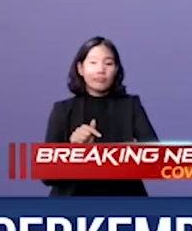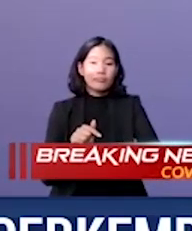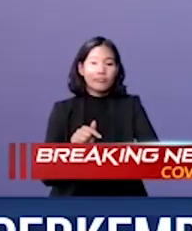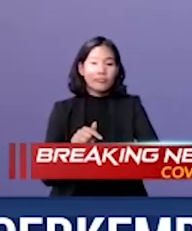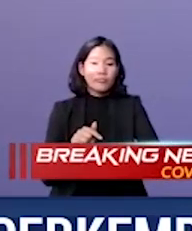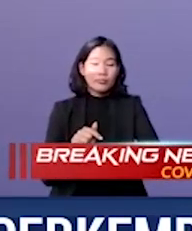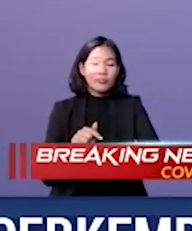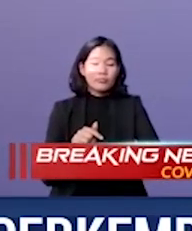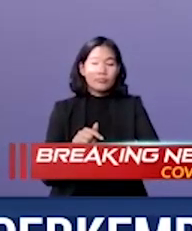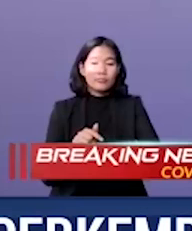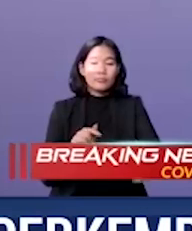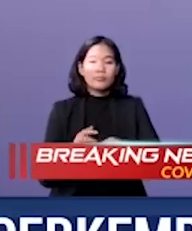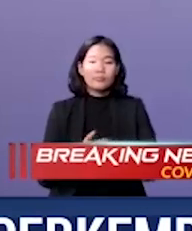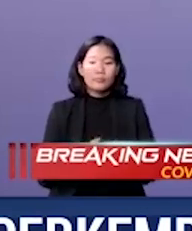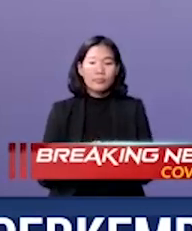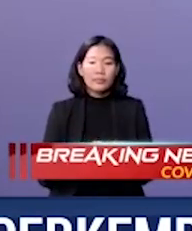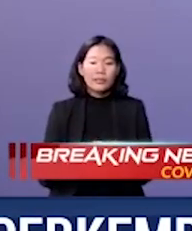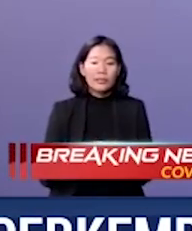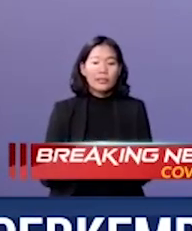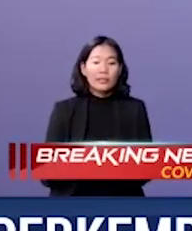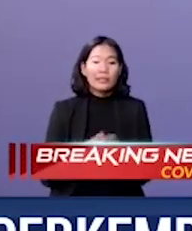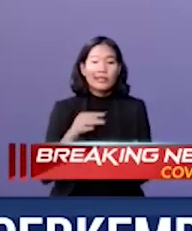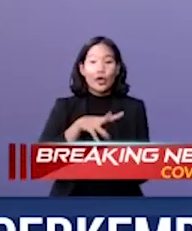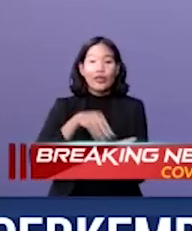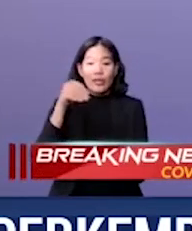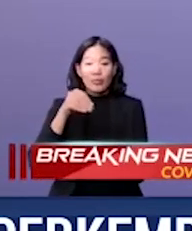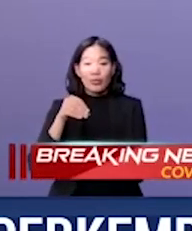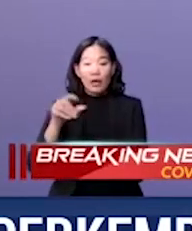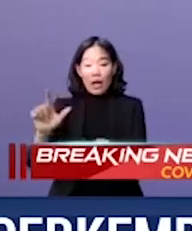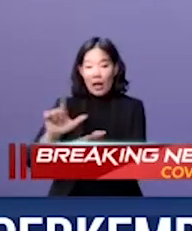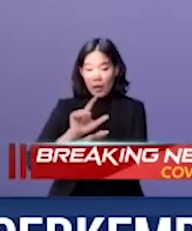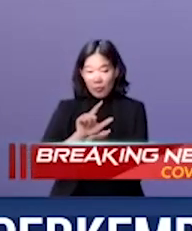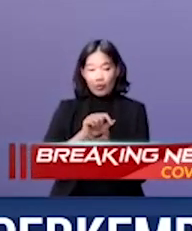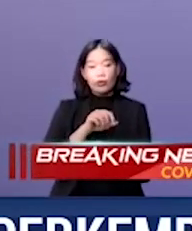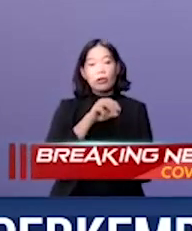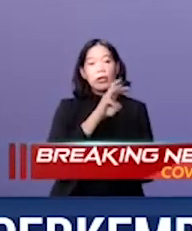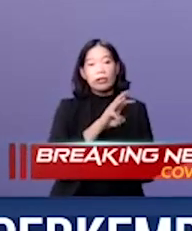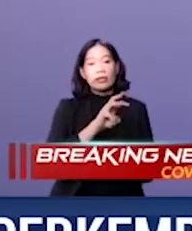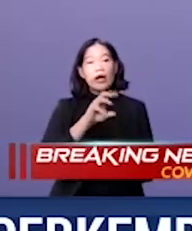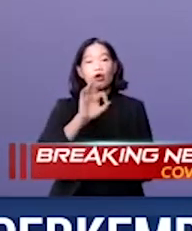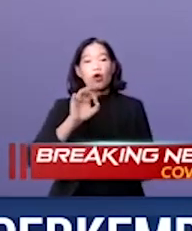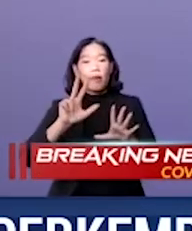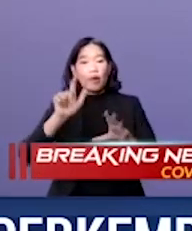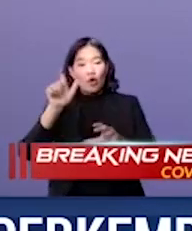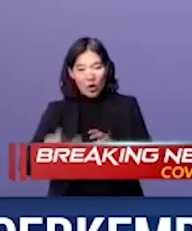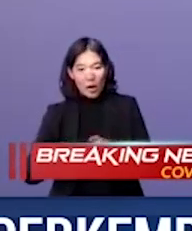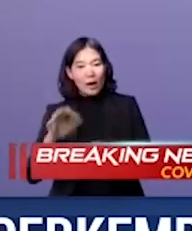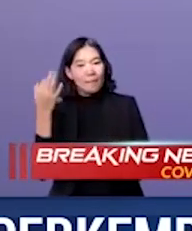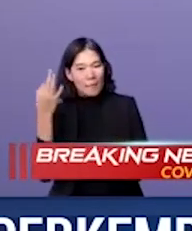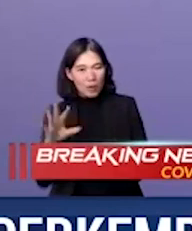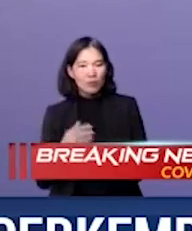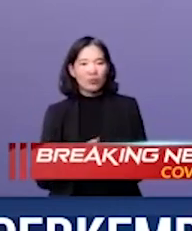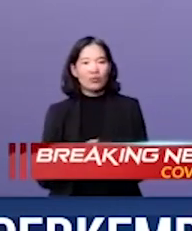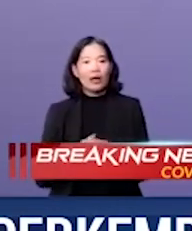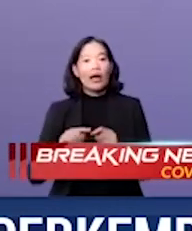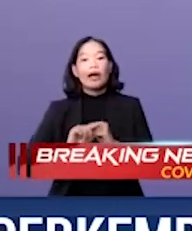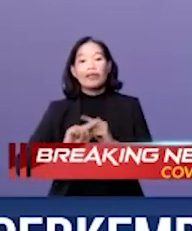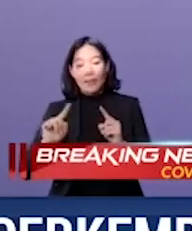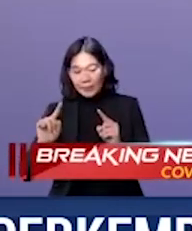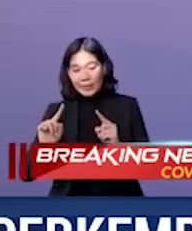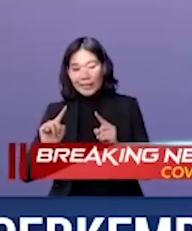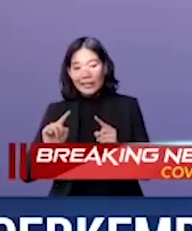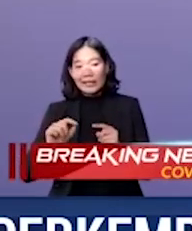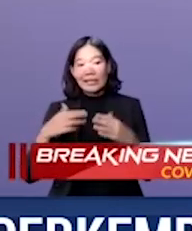pada periode sekarang Jawa Timur melaporkan kasus baru sebanyak 308 orang namun bersamaan juga